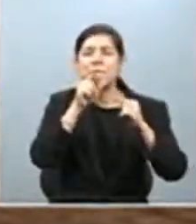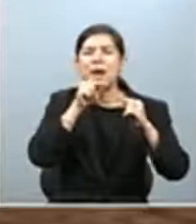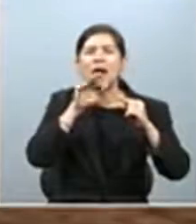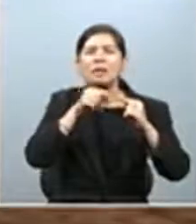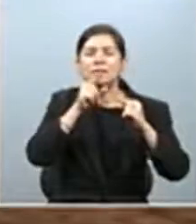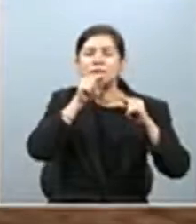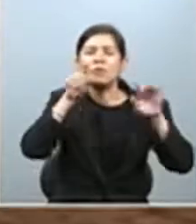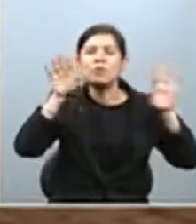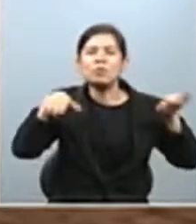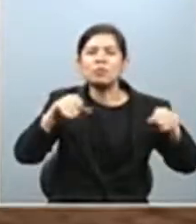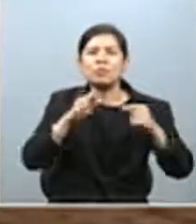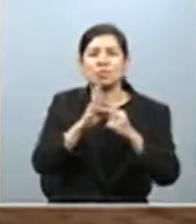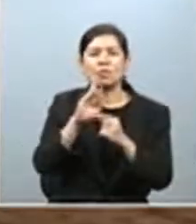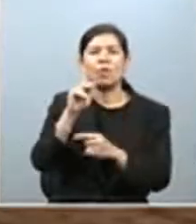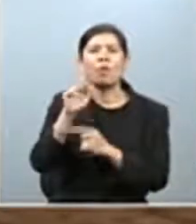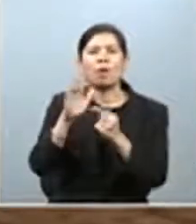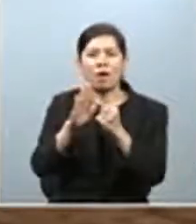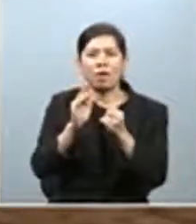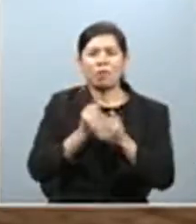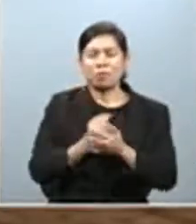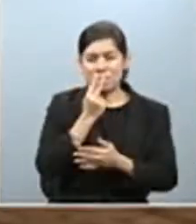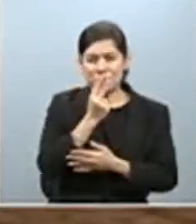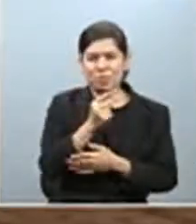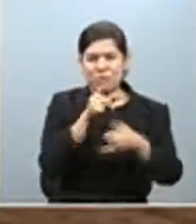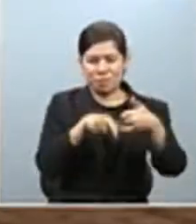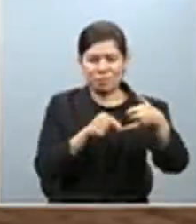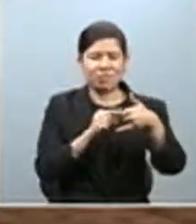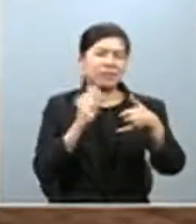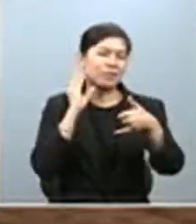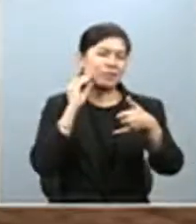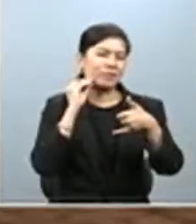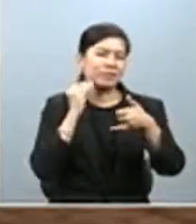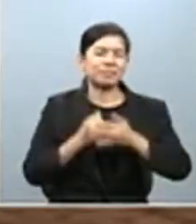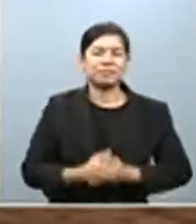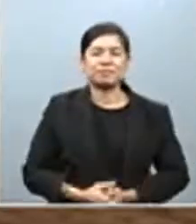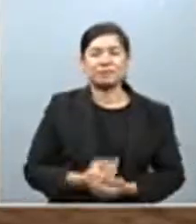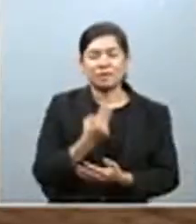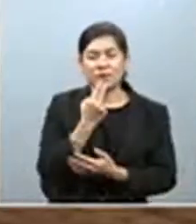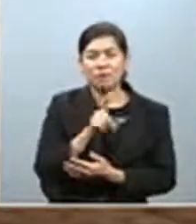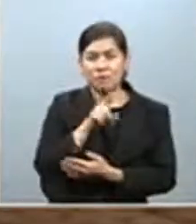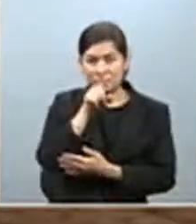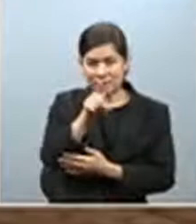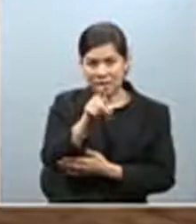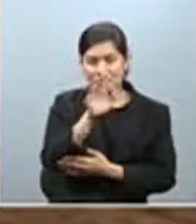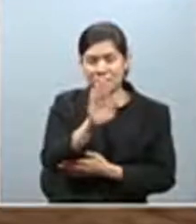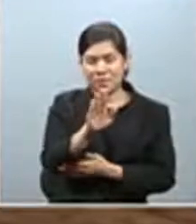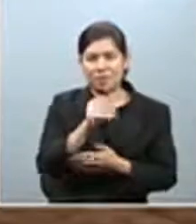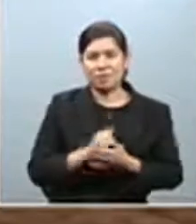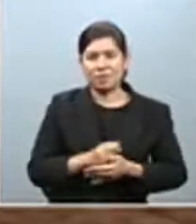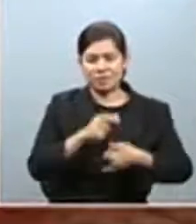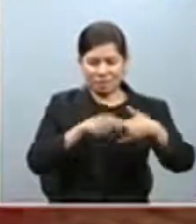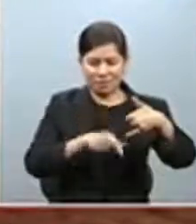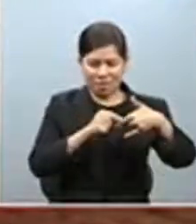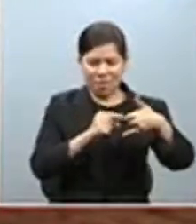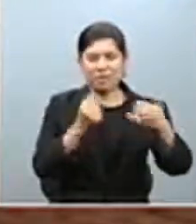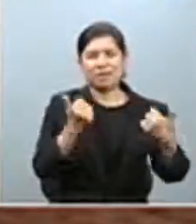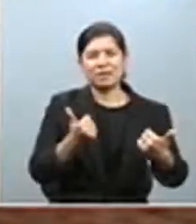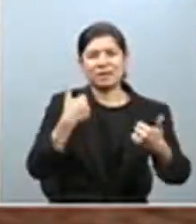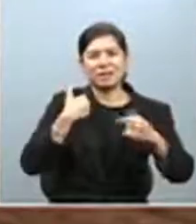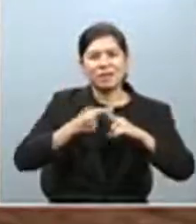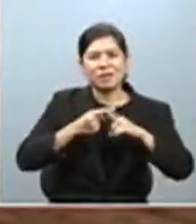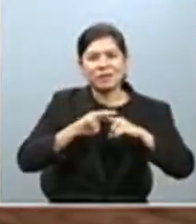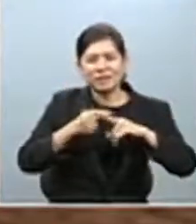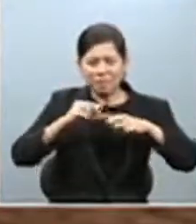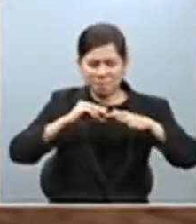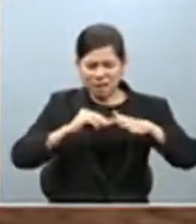ไงพี่จุ๋มแต่เจน่ารักนะลดที่สุดมาถึงคำถามจากคำถามโปรดิวเซอร์บอกว่าวันนี้ปวดเล็บขบทำไมต้องปวดเล็บขบ